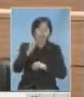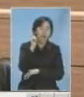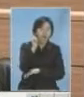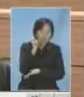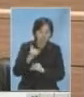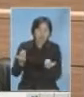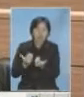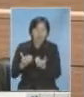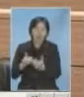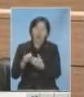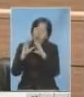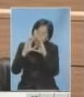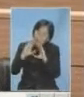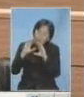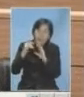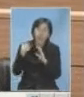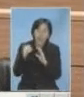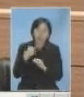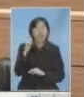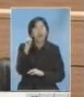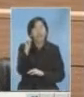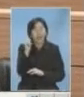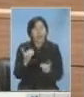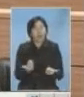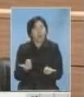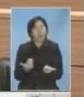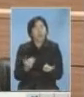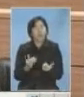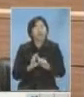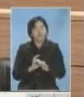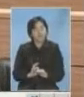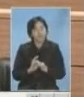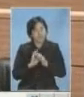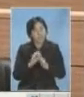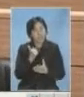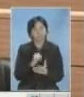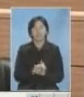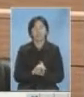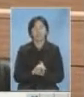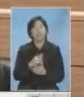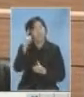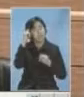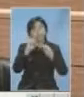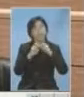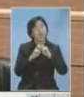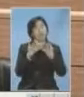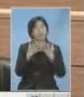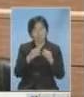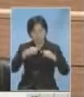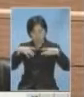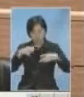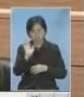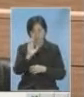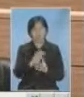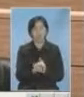ให้นมลูกพูดง่ายๆเป็นความสัมพันธ์ระหว่างแม่กับลูกซึ่งเป็นเรื่องที่ดีไม่ได้ขัดหรือแย้งแต่ประการใดนะครับ